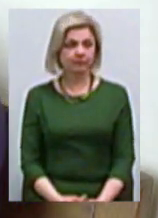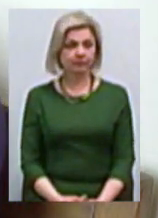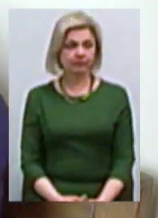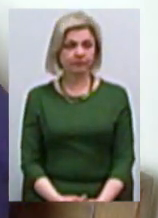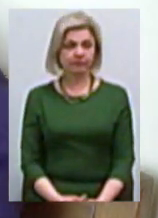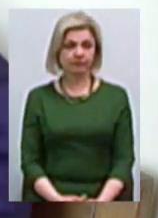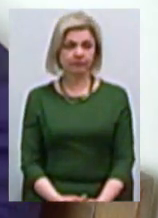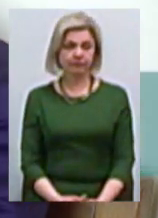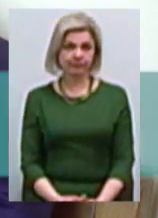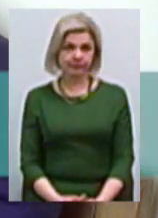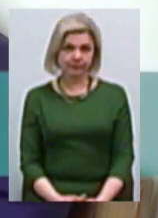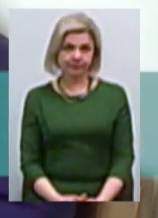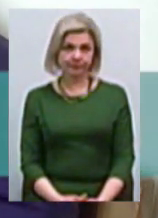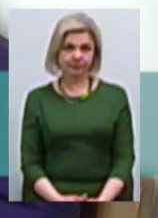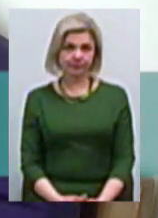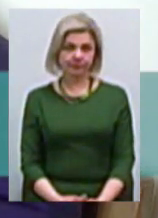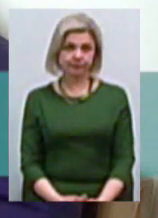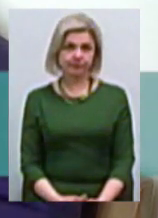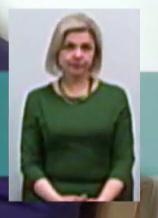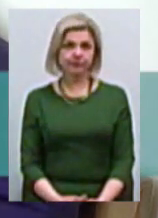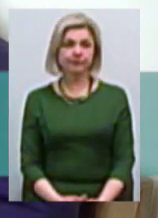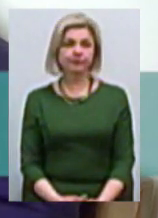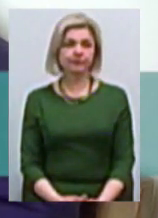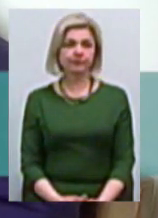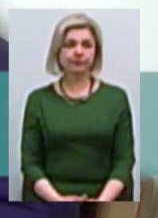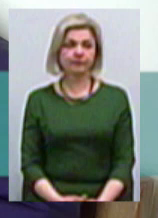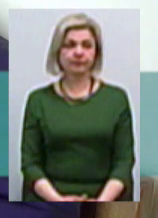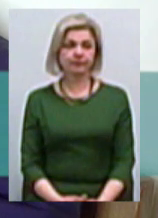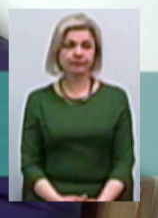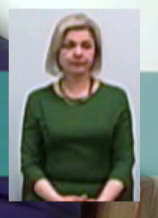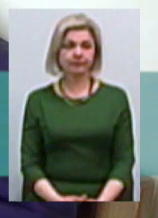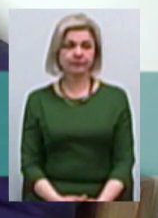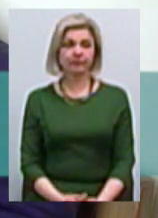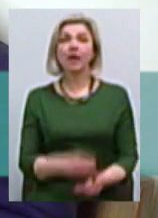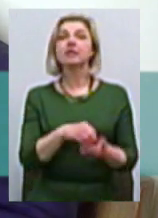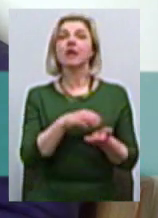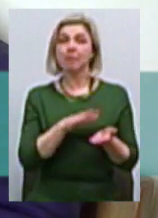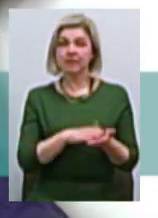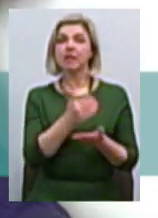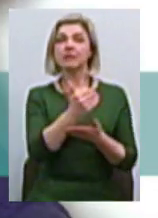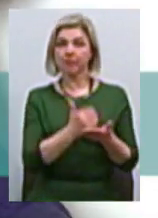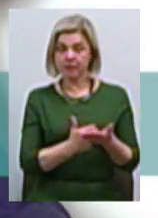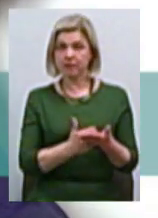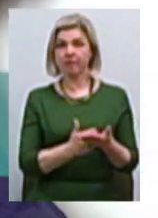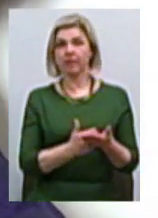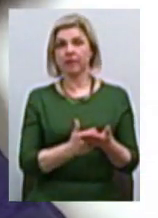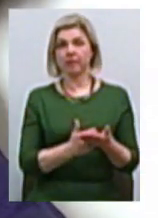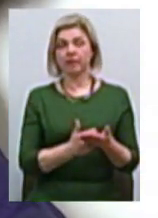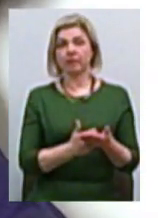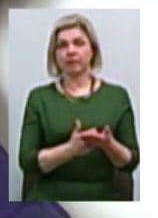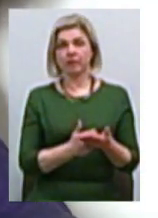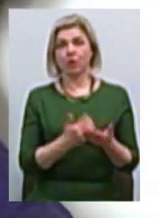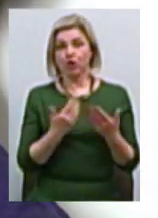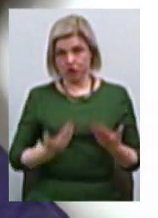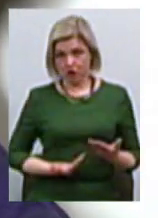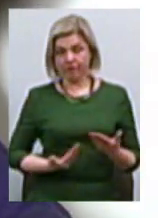Записали списку записались. Живий список, но... Записались у список записались.